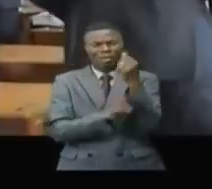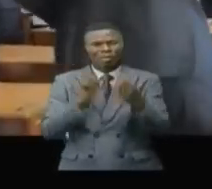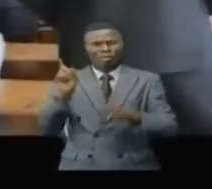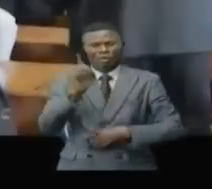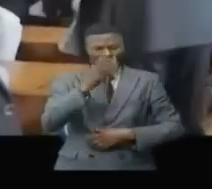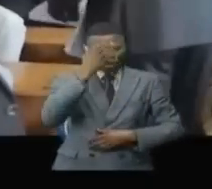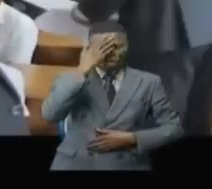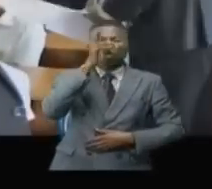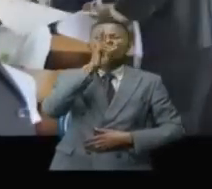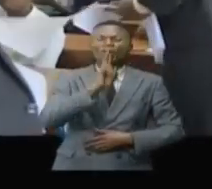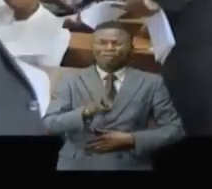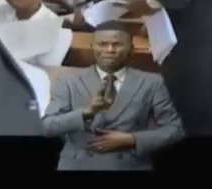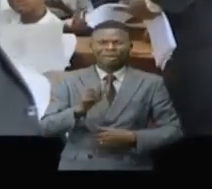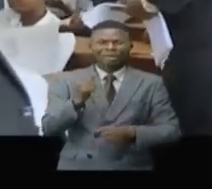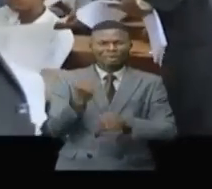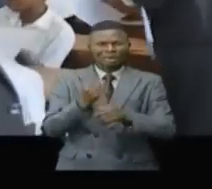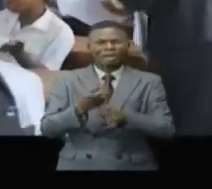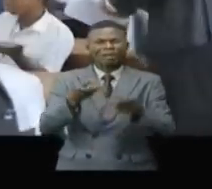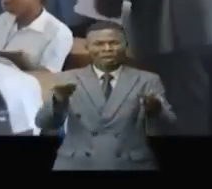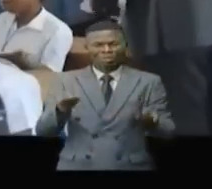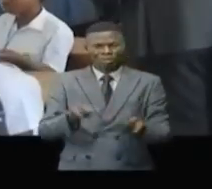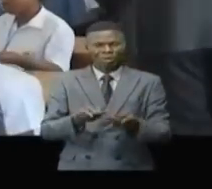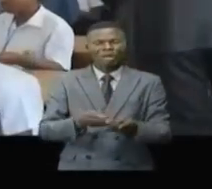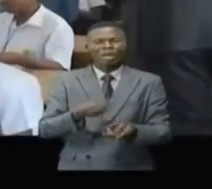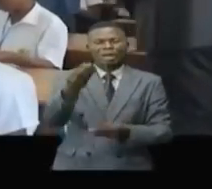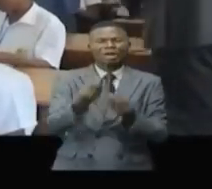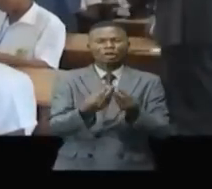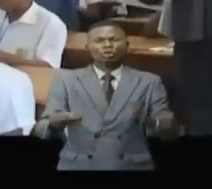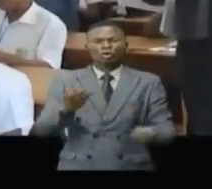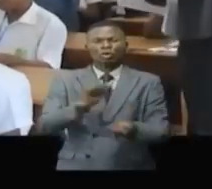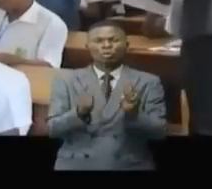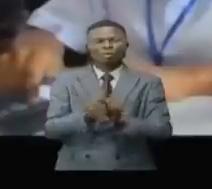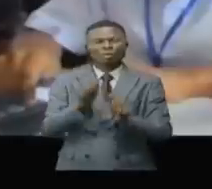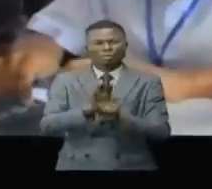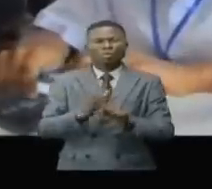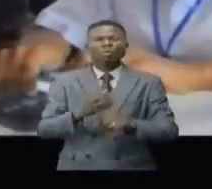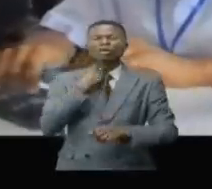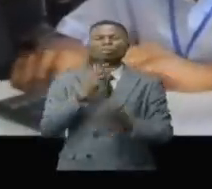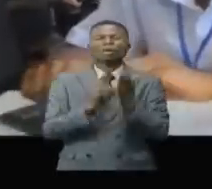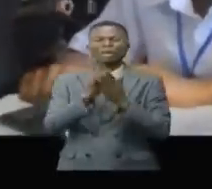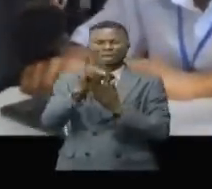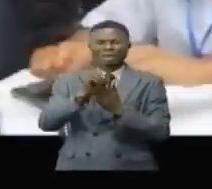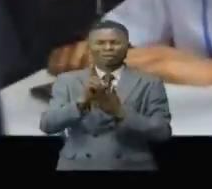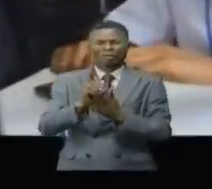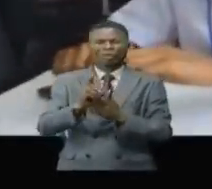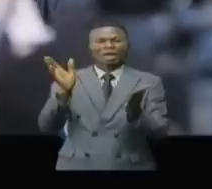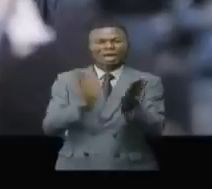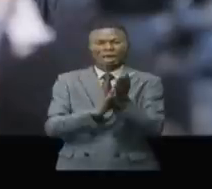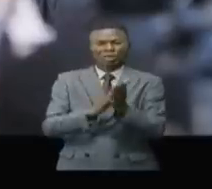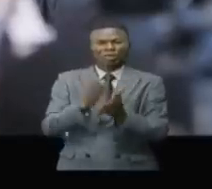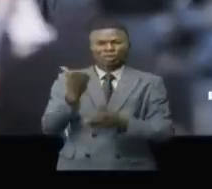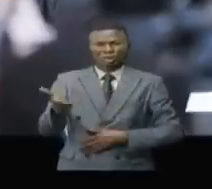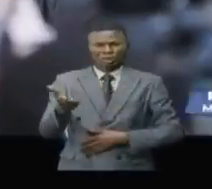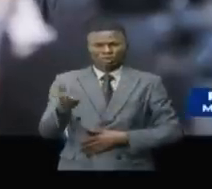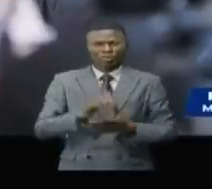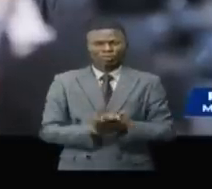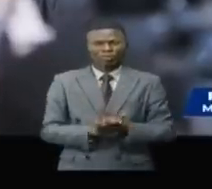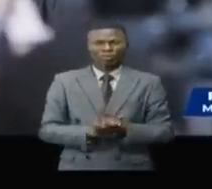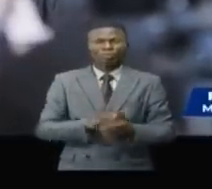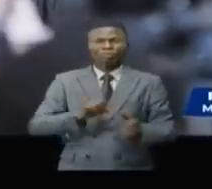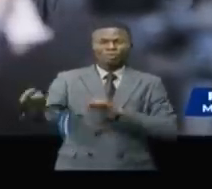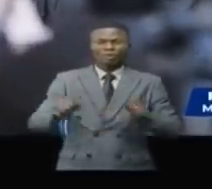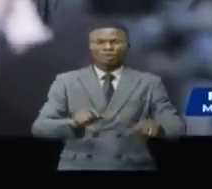la réalité du terrain et de résoudre différents problèmes qui bloquent le bon fonctionnement des entités scolaires. Le tenant